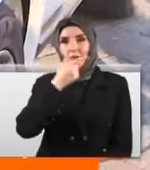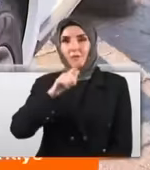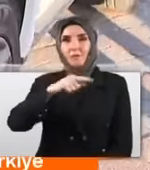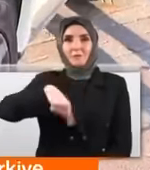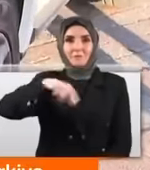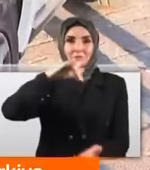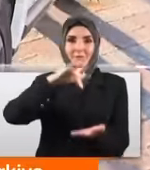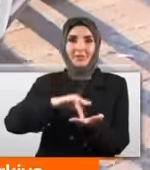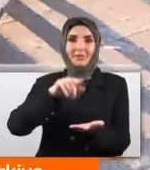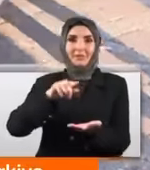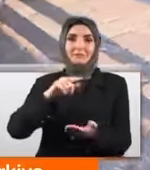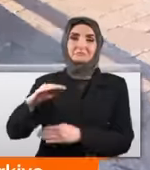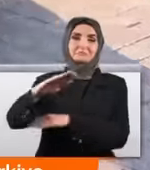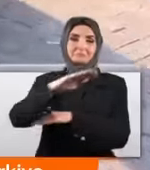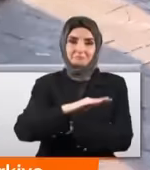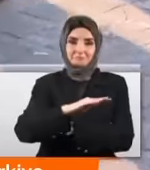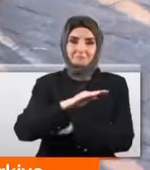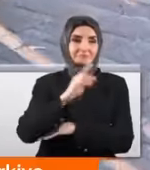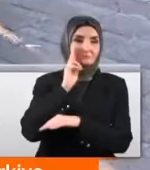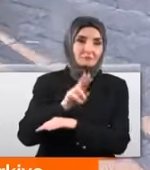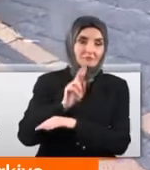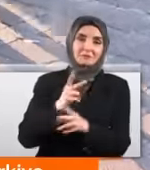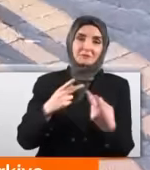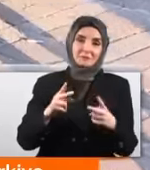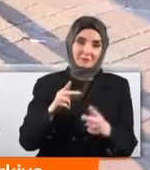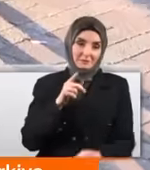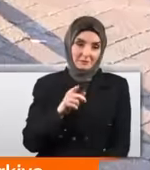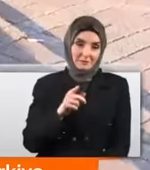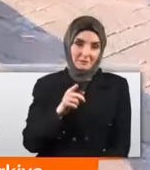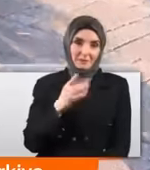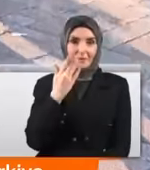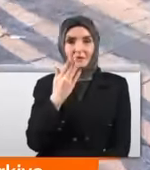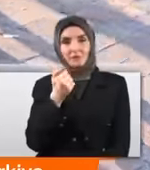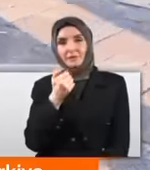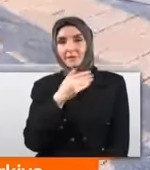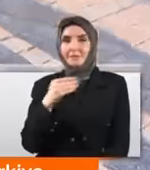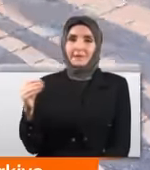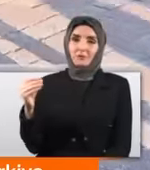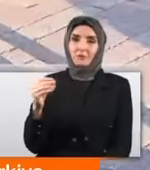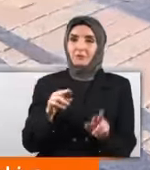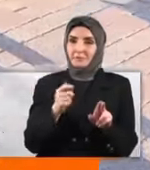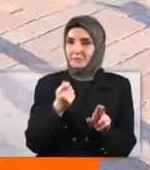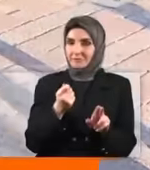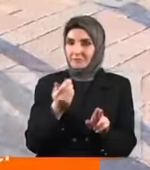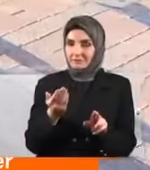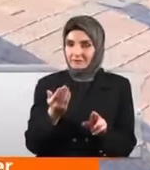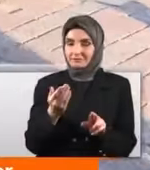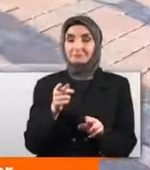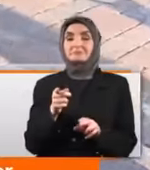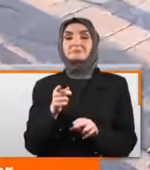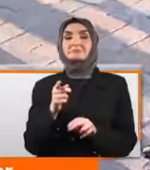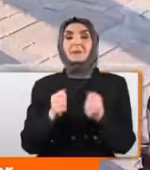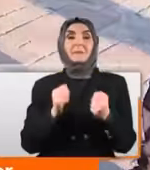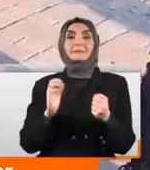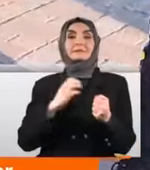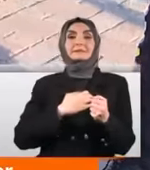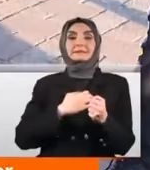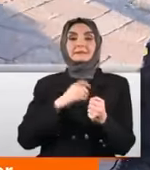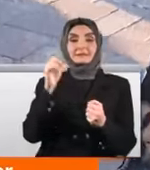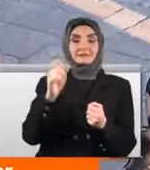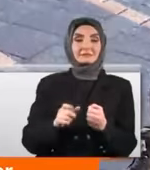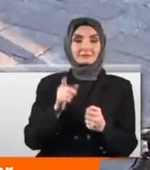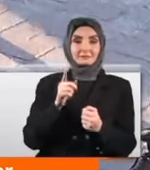dikkat çekici olan işte bu araç. Yaklaşık 5-6 milyon değeri var ve araç sahibine gelince bu aracın, bu jipin